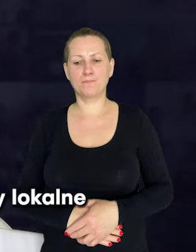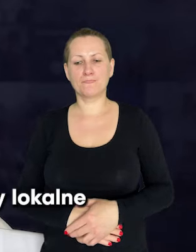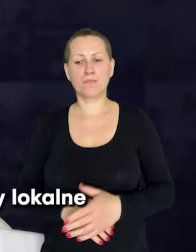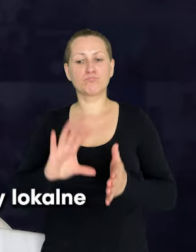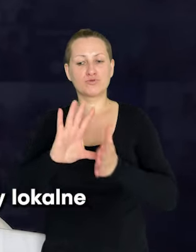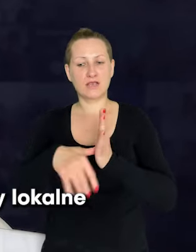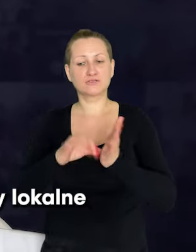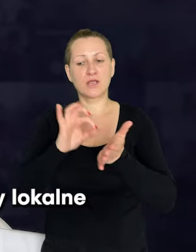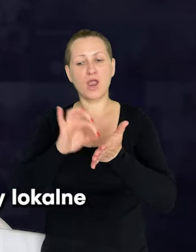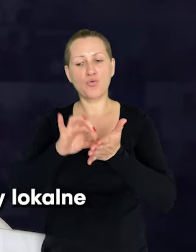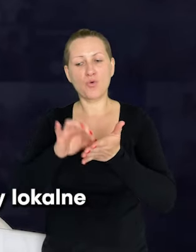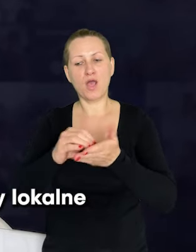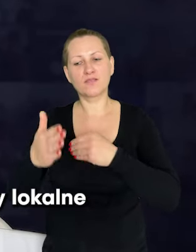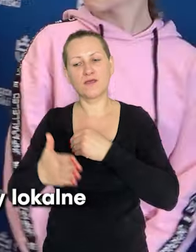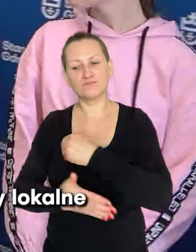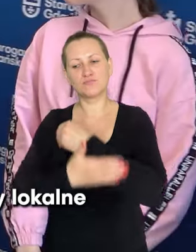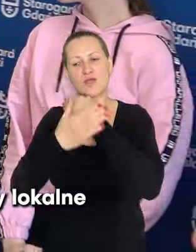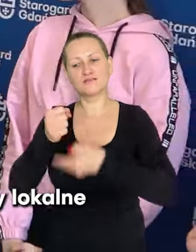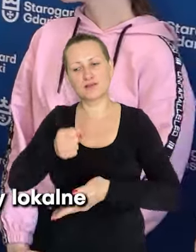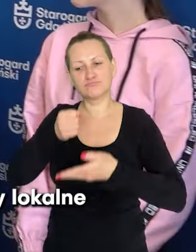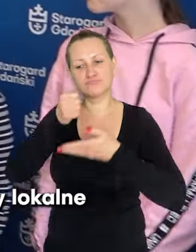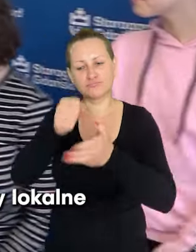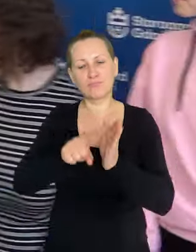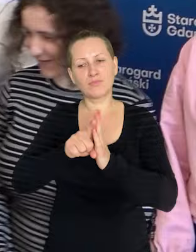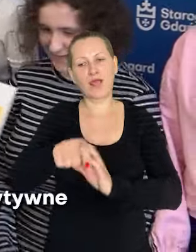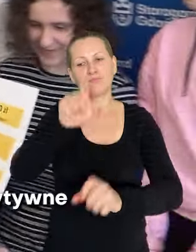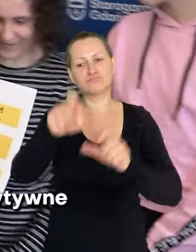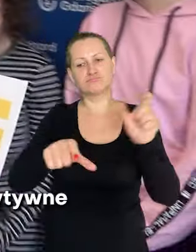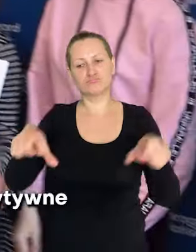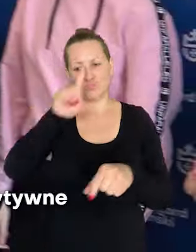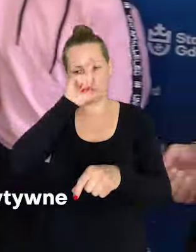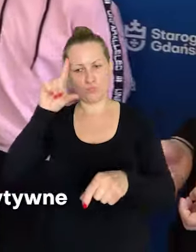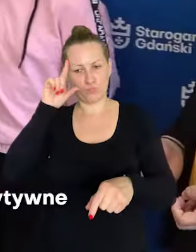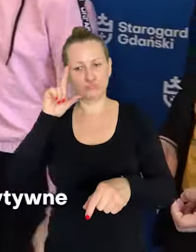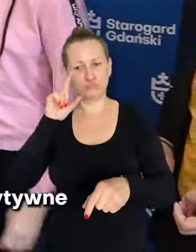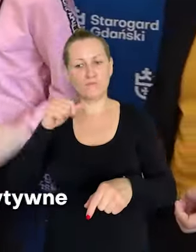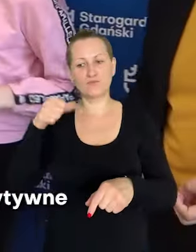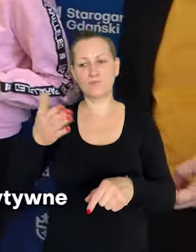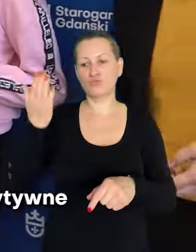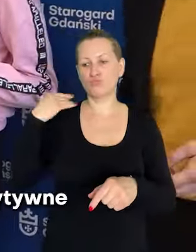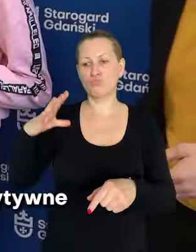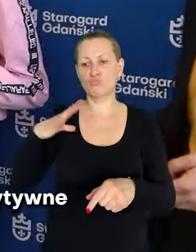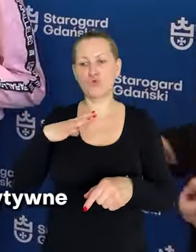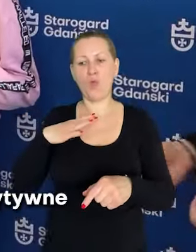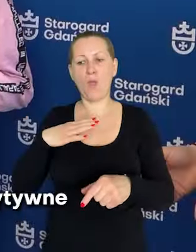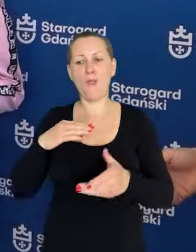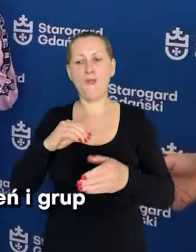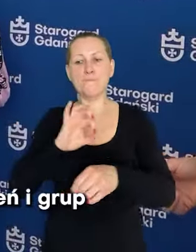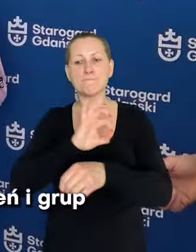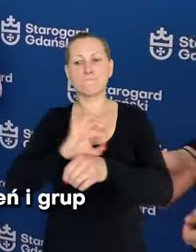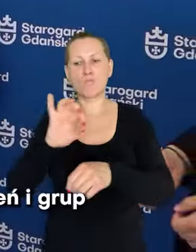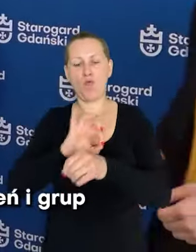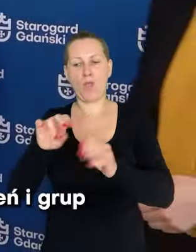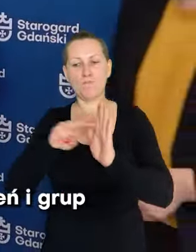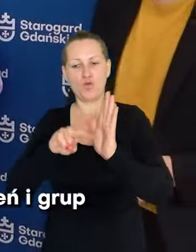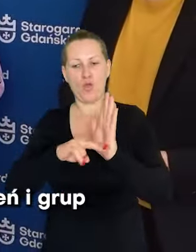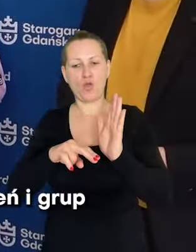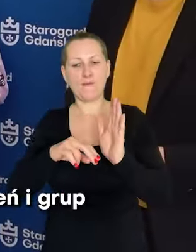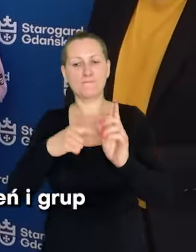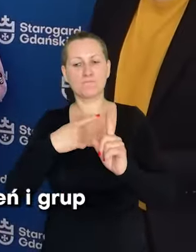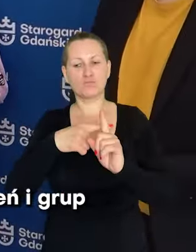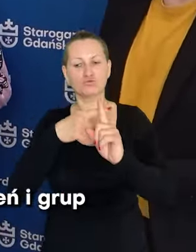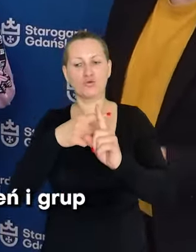Miasto regularnie wspiera finansowo inicjatywy lokalne mieszkańców. W tamtym tygodniu w ramach programu Pozytywne Wsparcie dofinansowanie